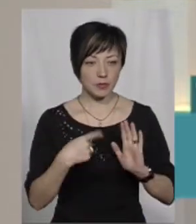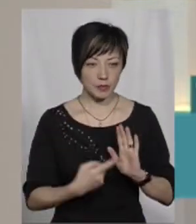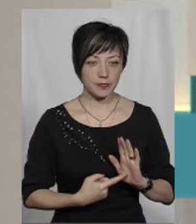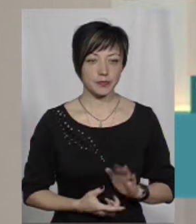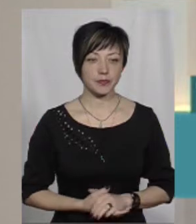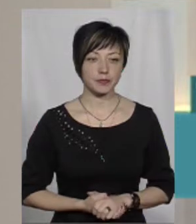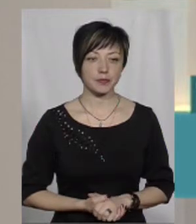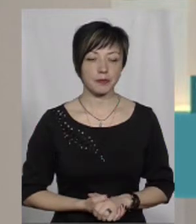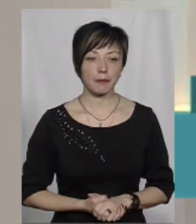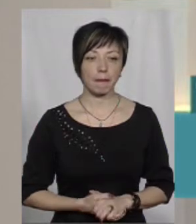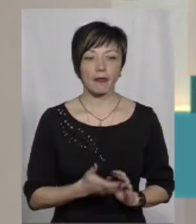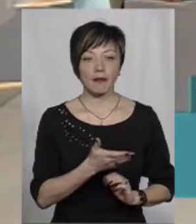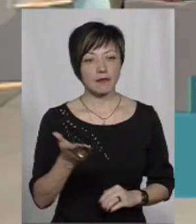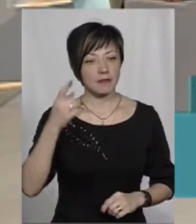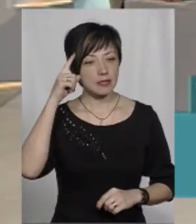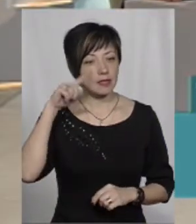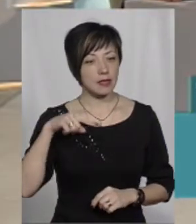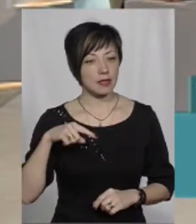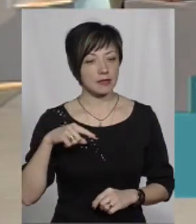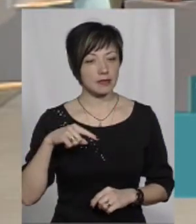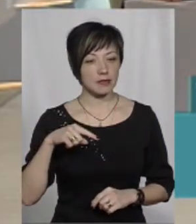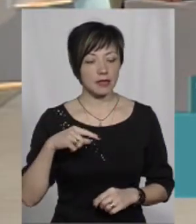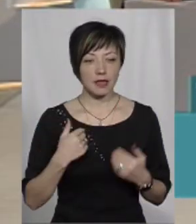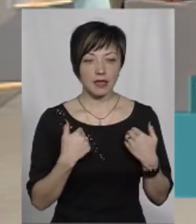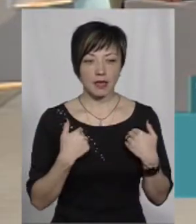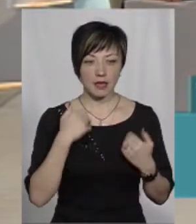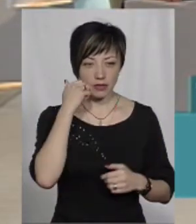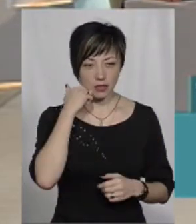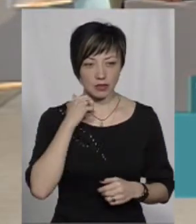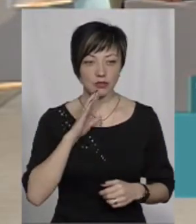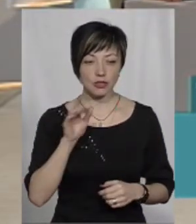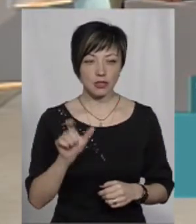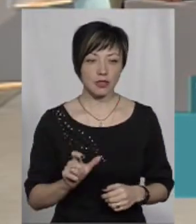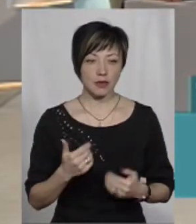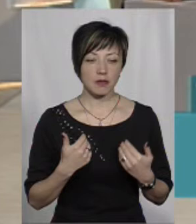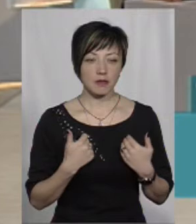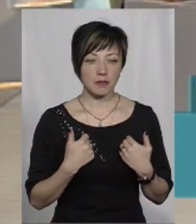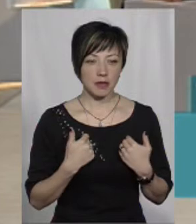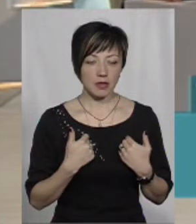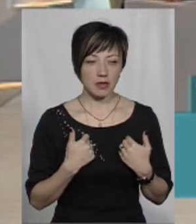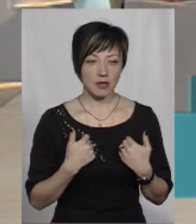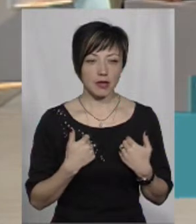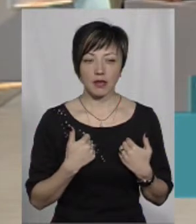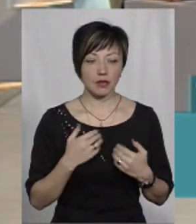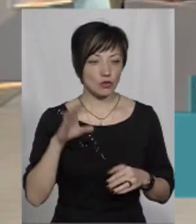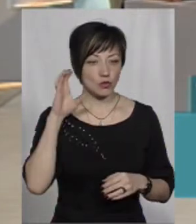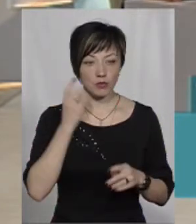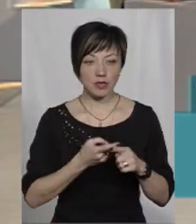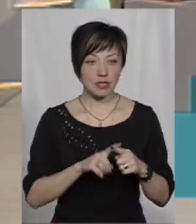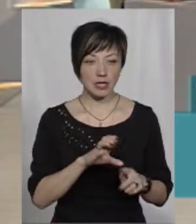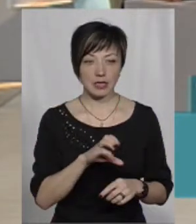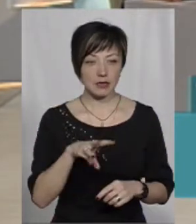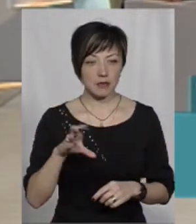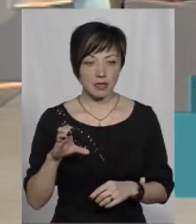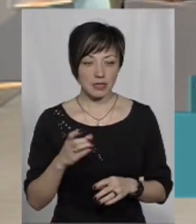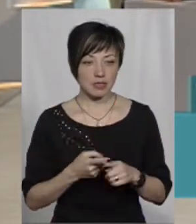Ставте своє запитання. Ви знаєте, я стара жінка, і мені це слухати про ці смски, це такий